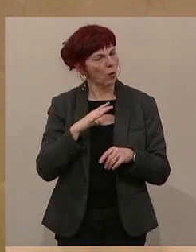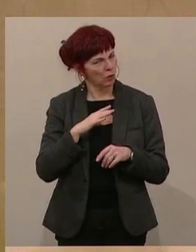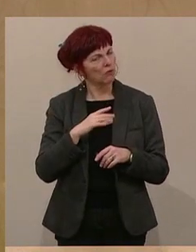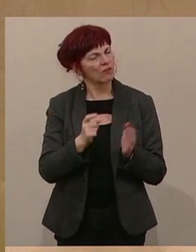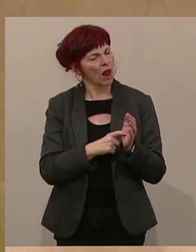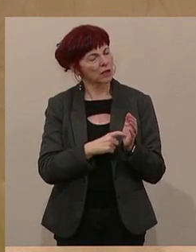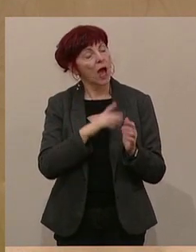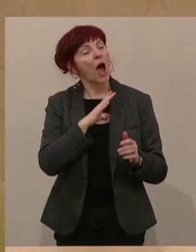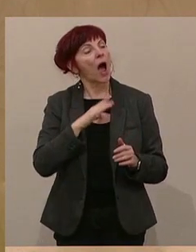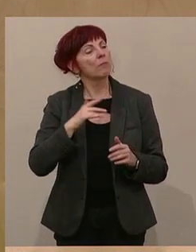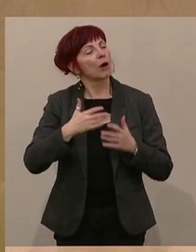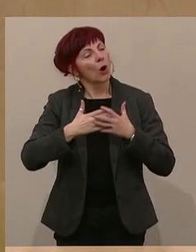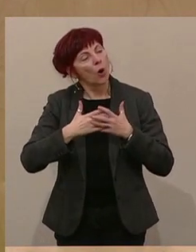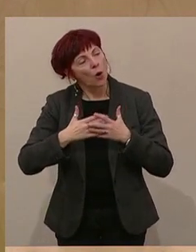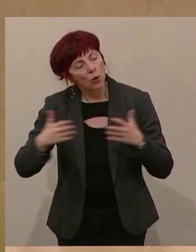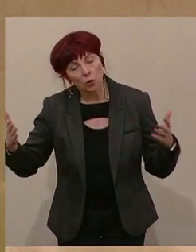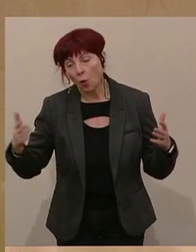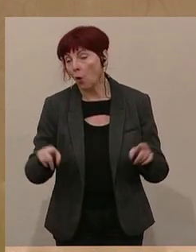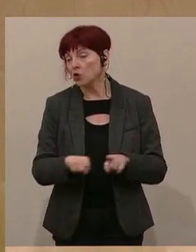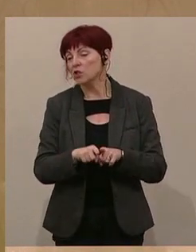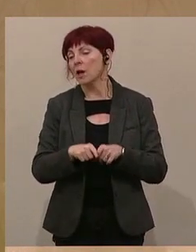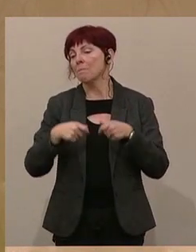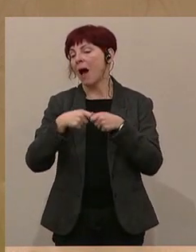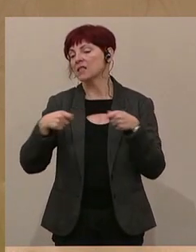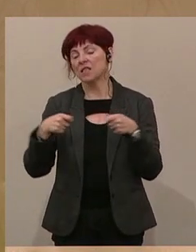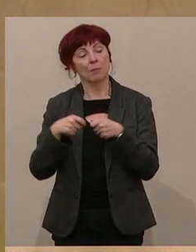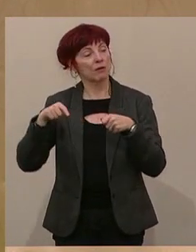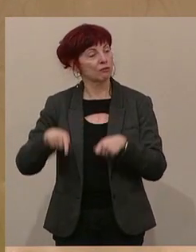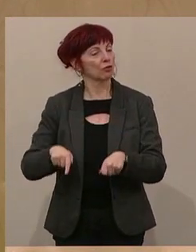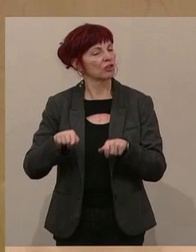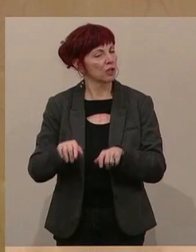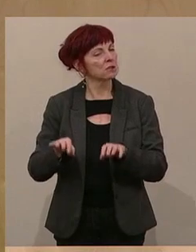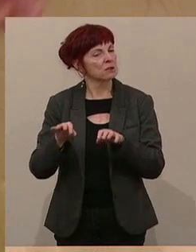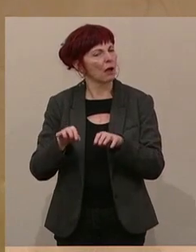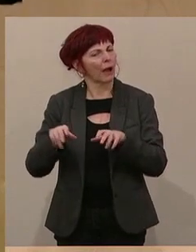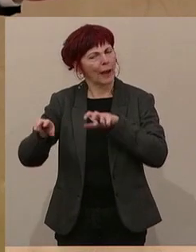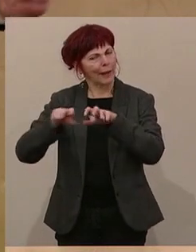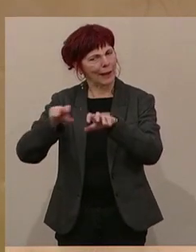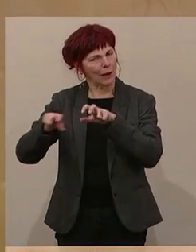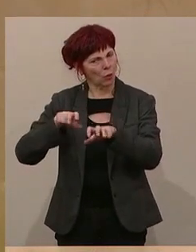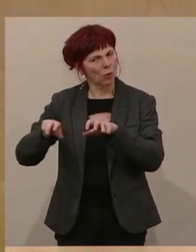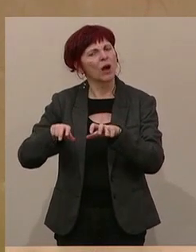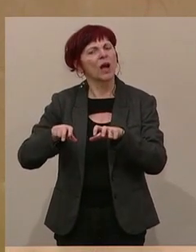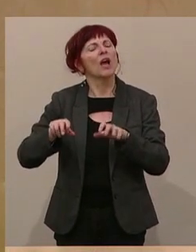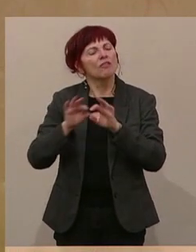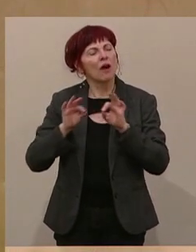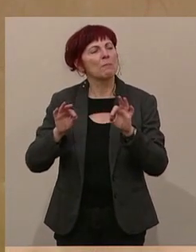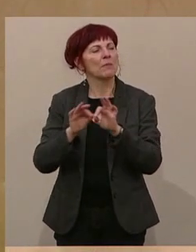hat, nämlich den Familienbonus Plus mit 1,5 Milliarden Euro ab. Erklären Sie das bitte Ihren